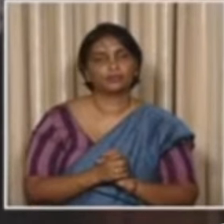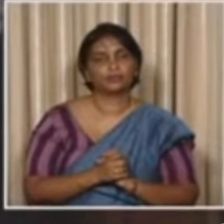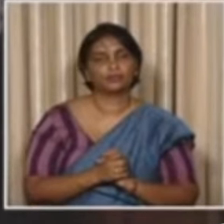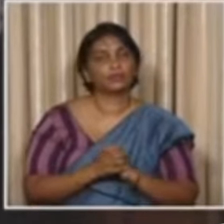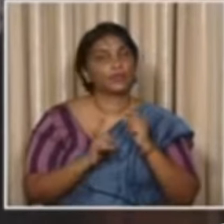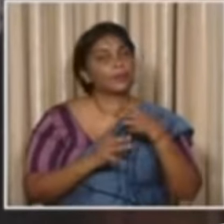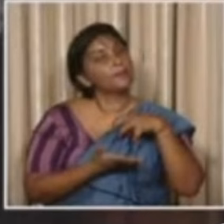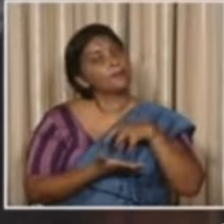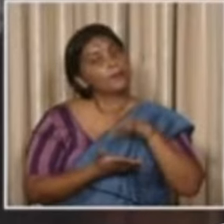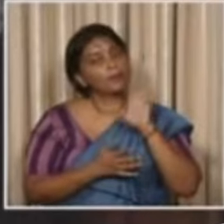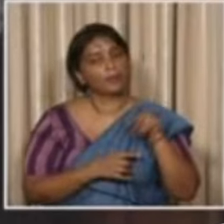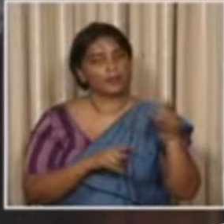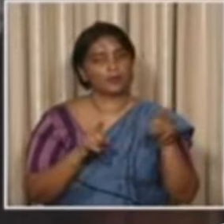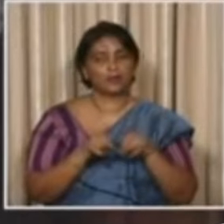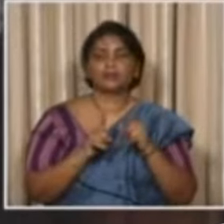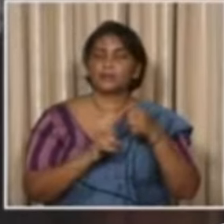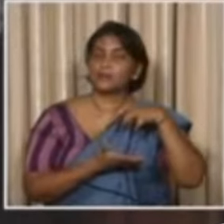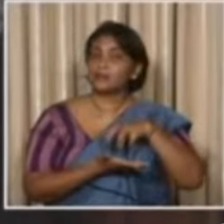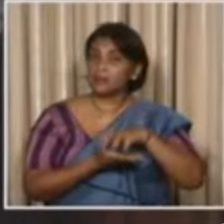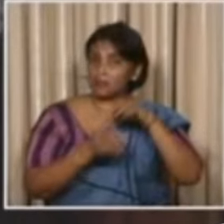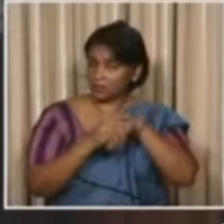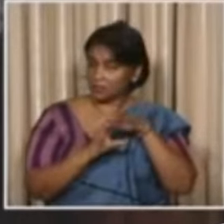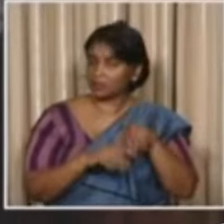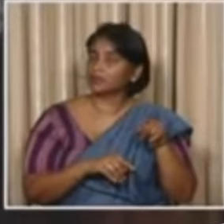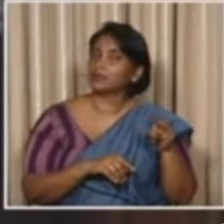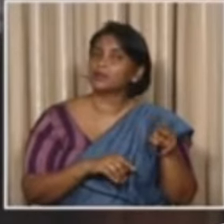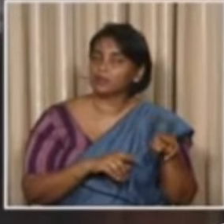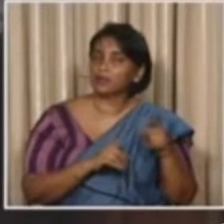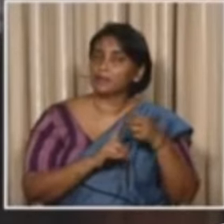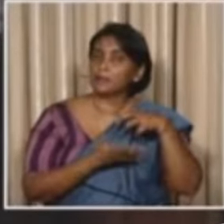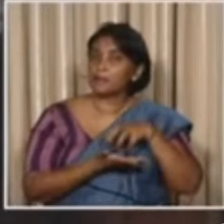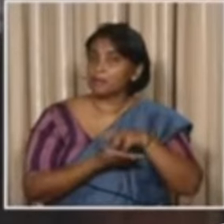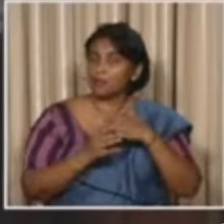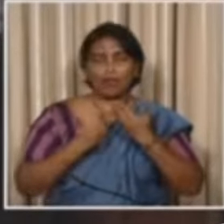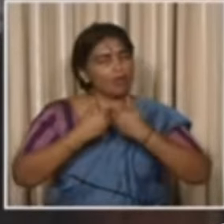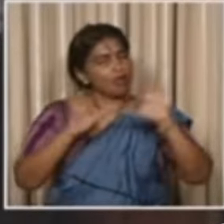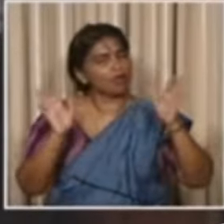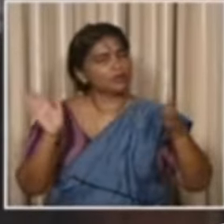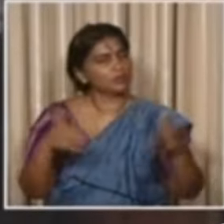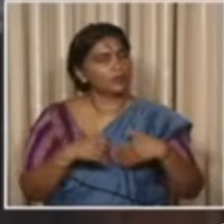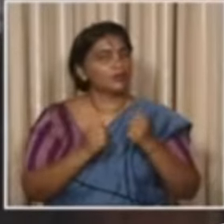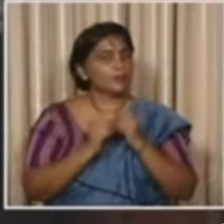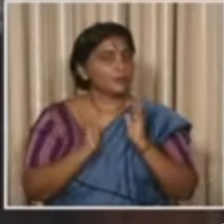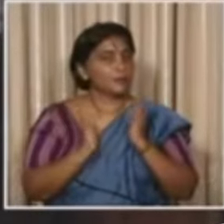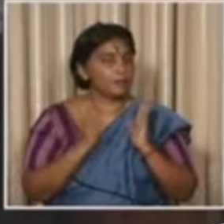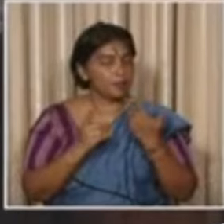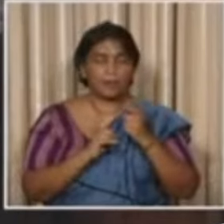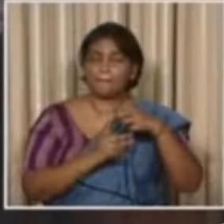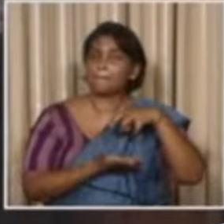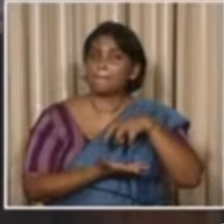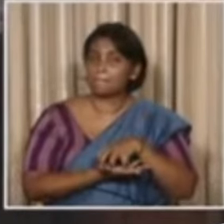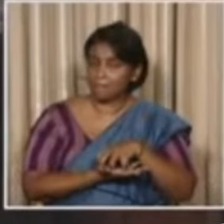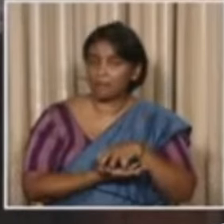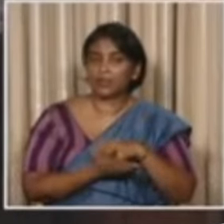පළාත් සභාව නියෝජනය කරමින් පළාත් සභාව තුළ පළාත් සභාව විසුරුවන තුරුම ආරම්භක පළාත් සභාවට